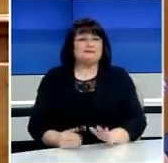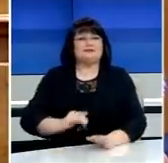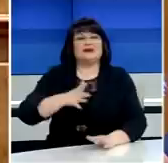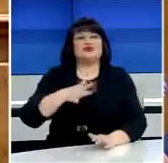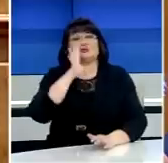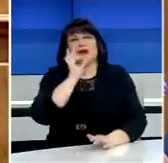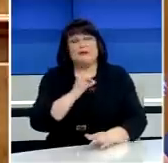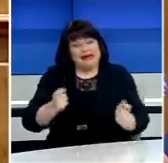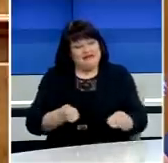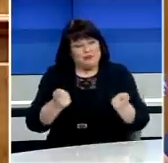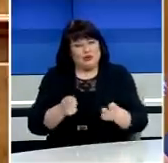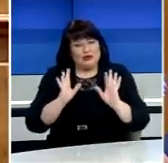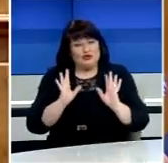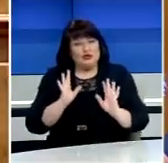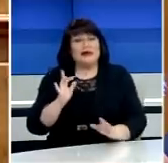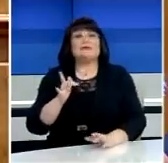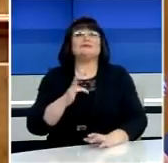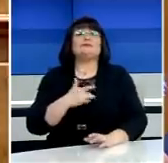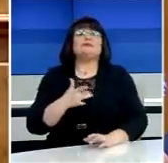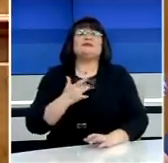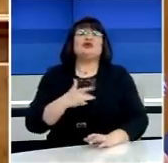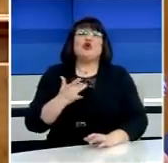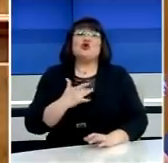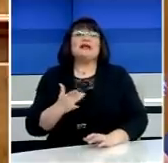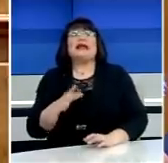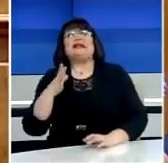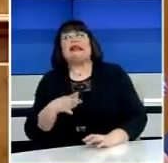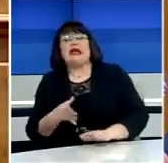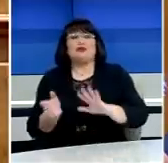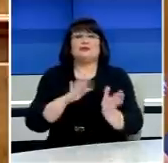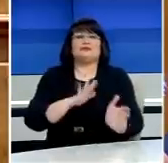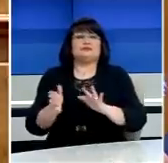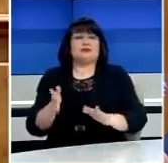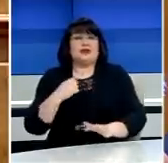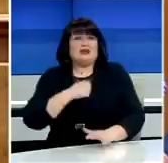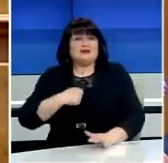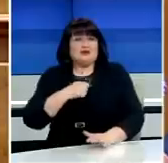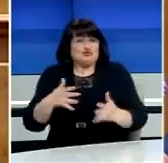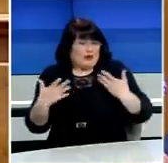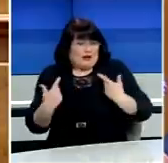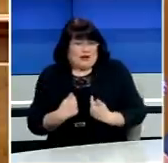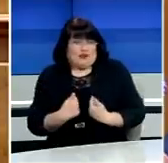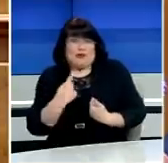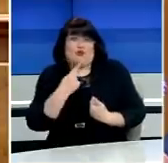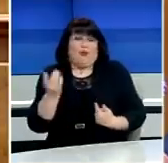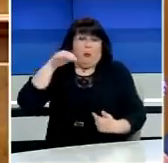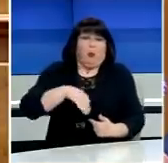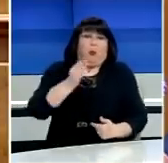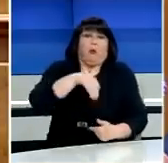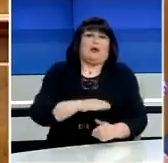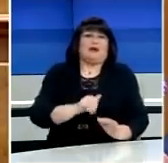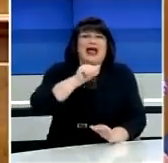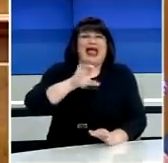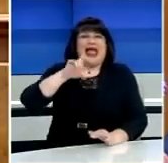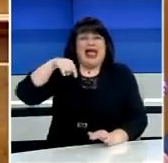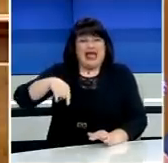όχι σε πραγματικά γεγονότα, αλλά στην ψυχολογία, η οποία αλλάζει ψυχολογία ραγδαία. Δυστυχώς, εγώ δεν χαίρομαι γι' αυτό. Πέραν του ΑΕΠ, θέλετε